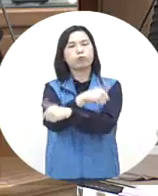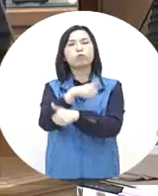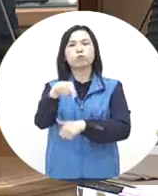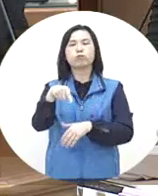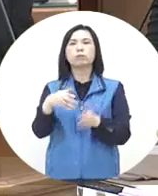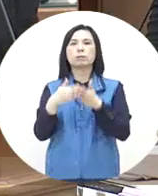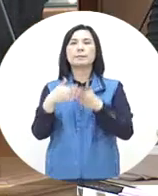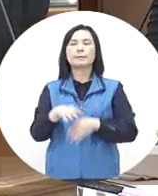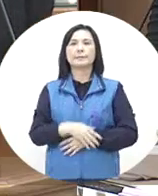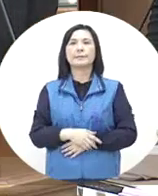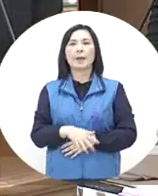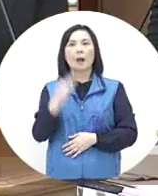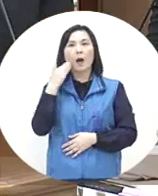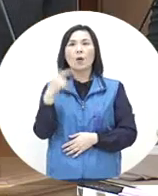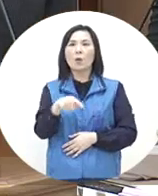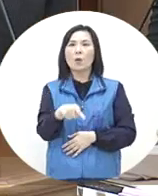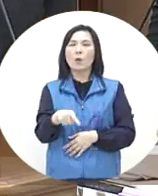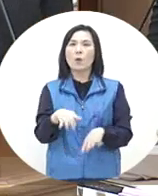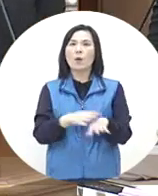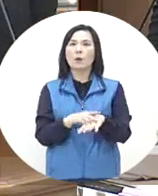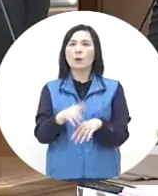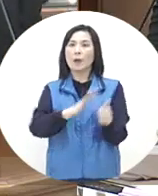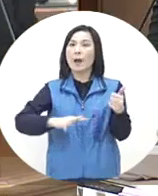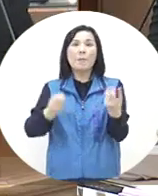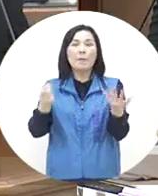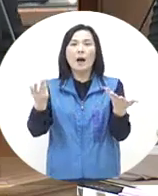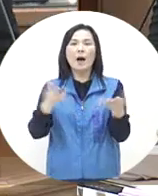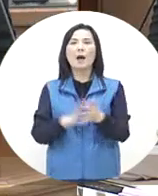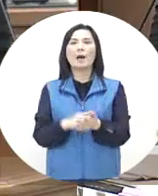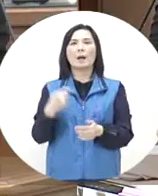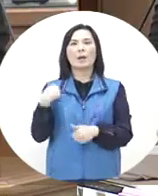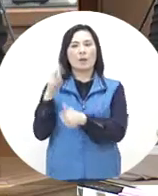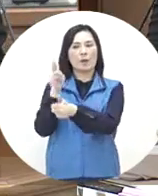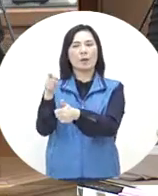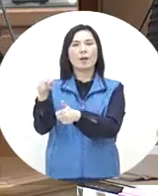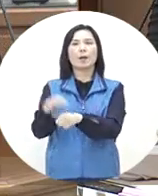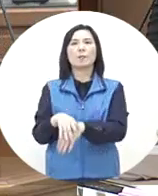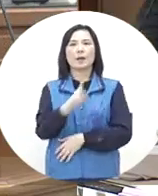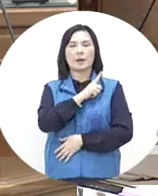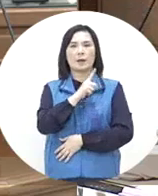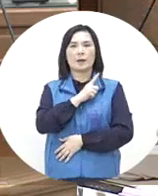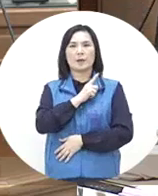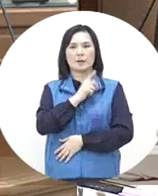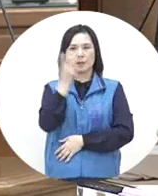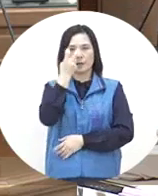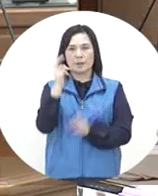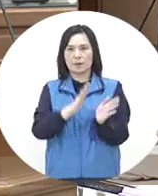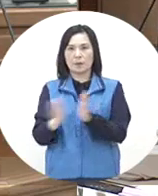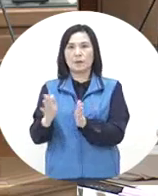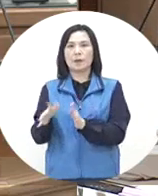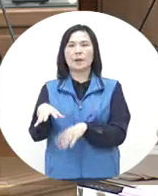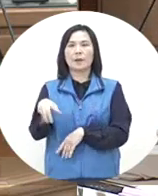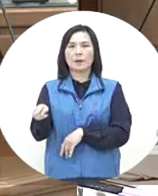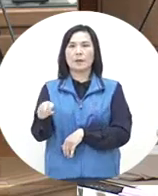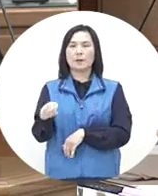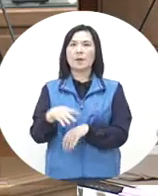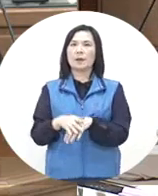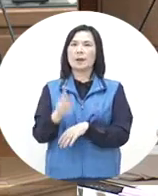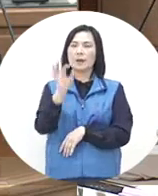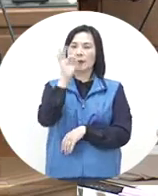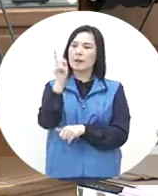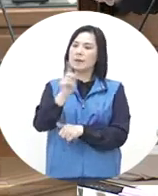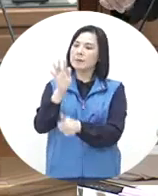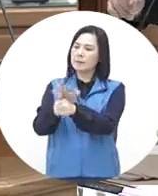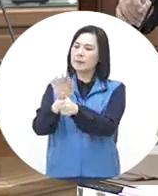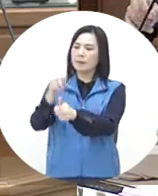全，基本上我都会比较尊重那个自治管理机关哈，打跨面那 去辅导协助嘛， 哎，跨面那个辅导哈，